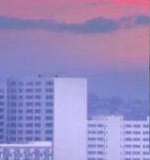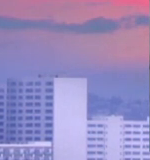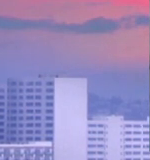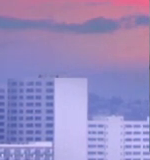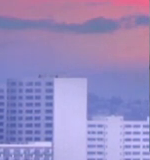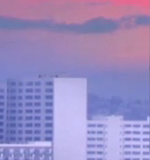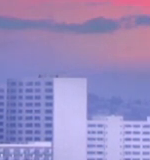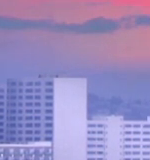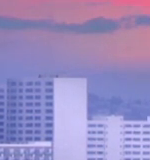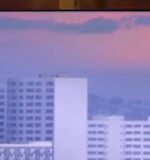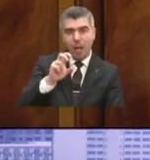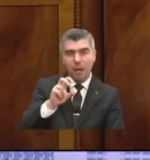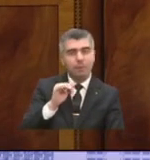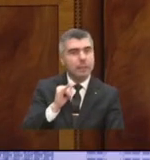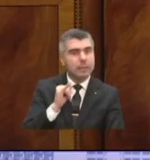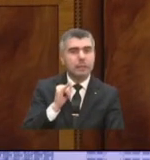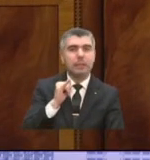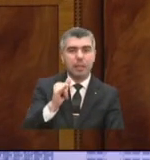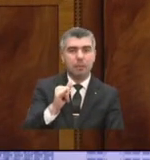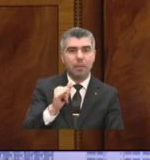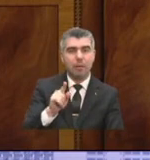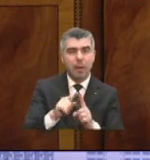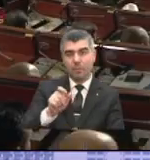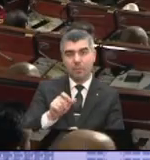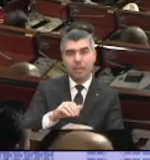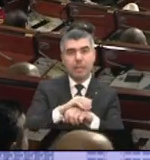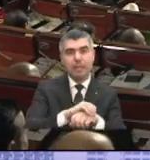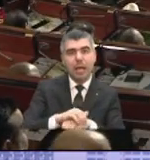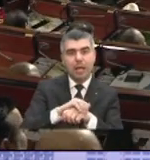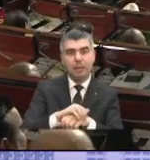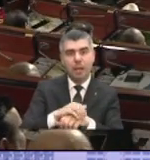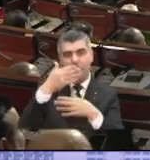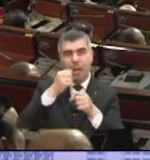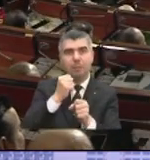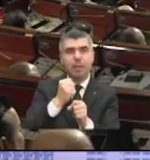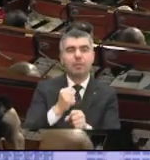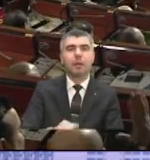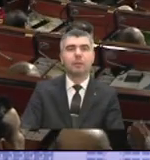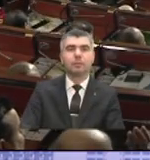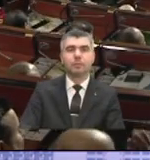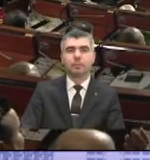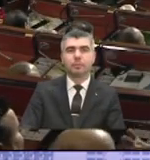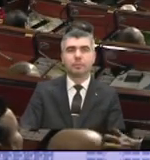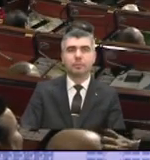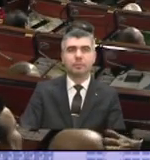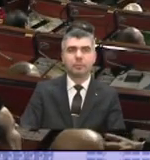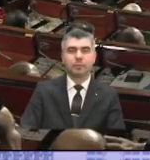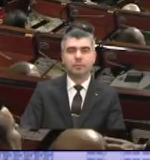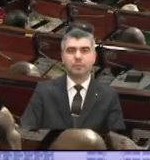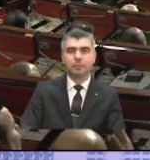يجب الوقوف على مكان من الخلل من اجل تطوير العجله الانتاج التشريعي داخل